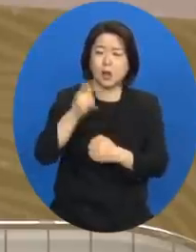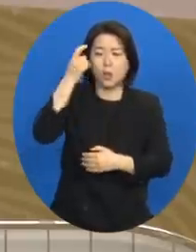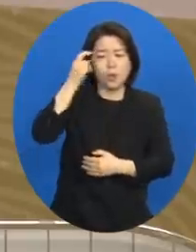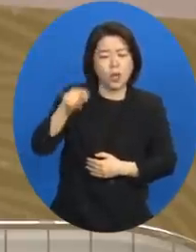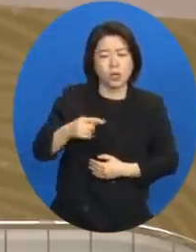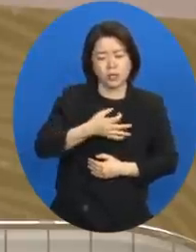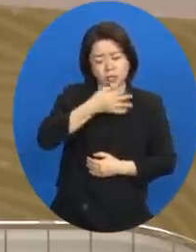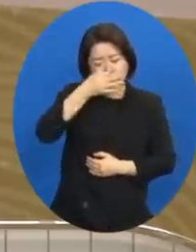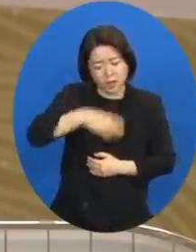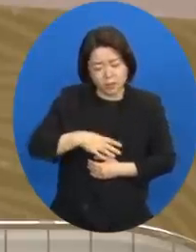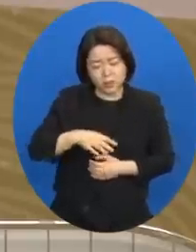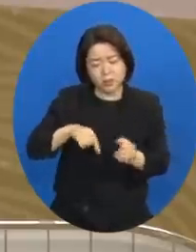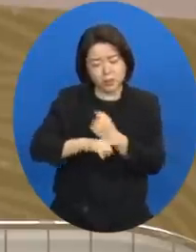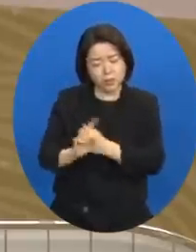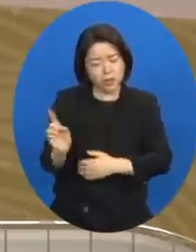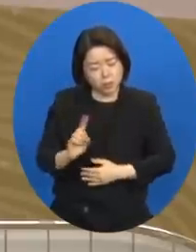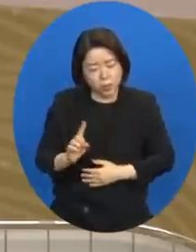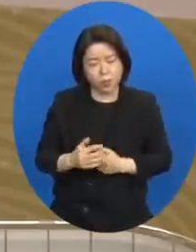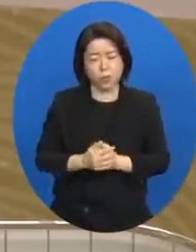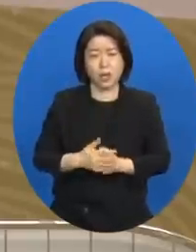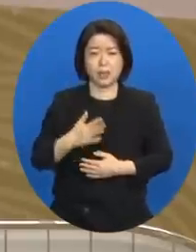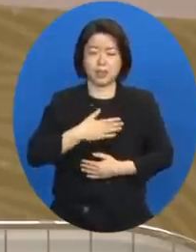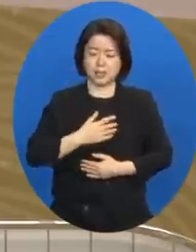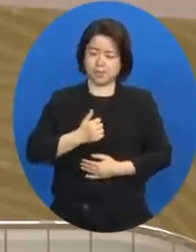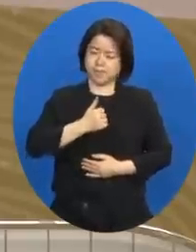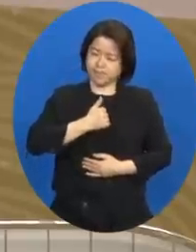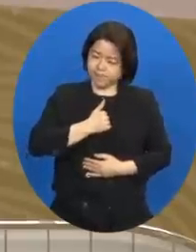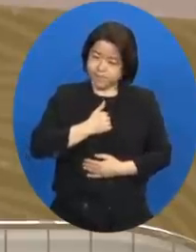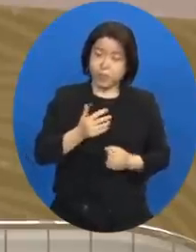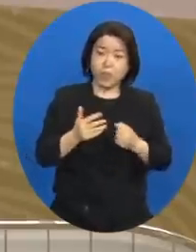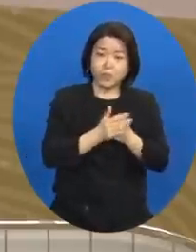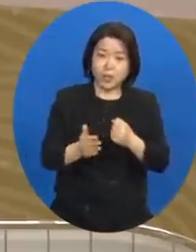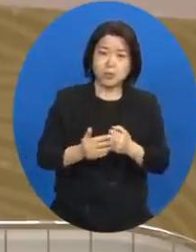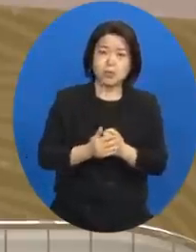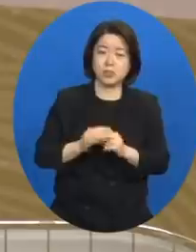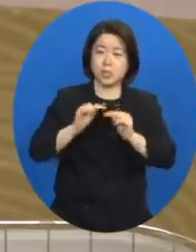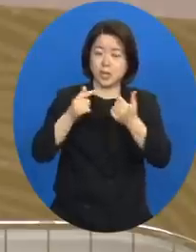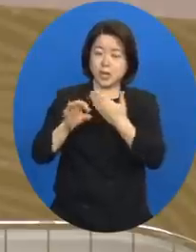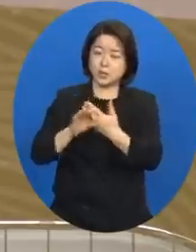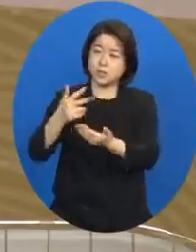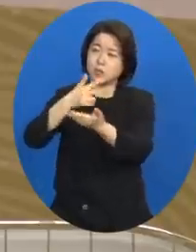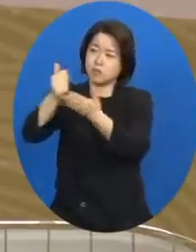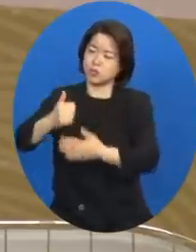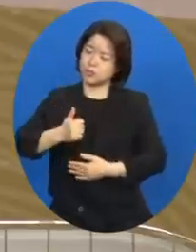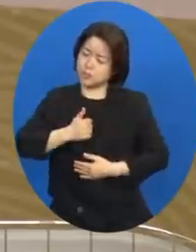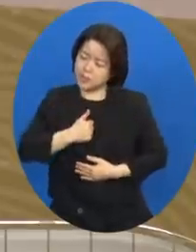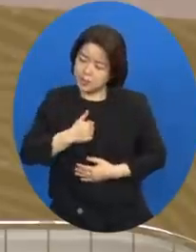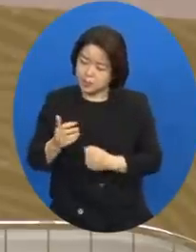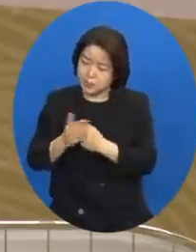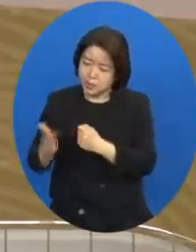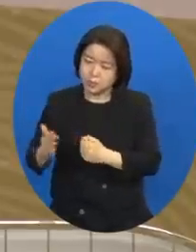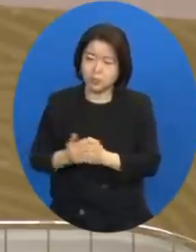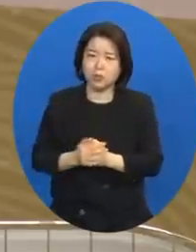이렇게 힘드냐? 내 자존심 때문이냐? 아니면 주님의 자존심 때문이냐?